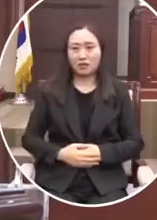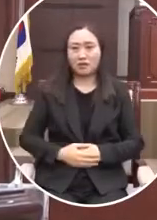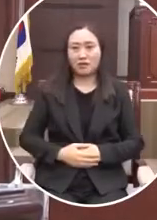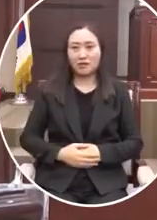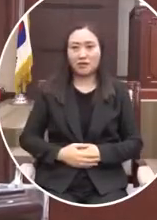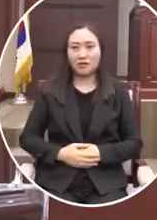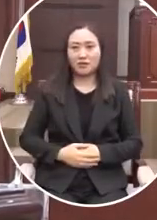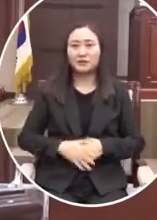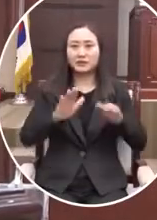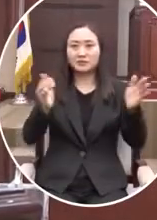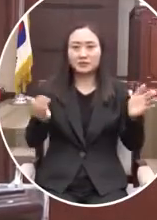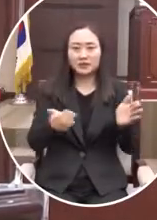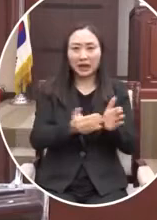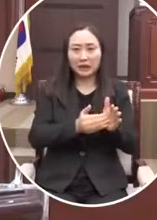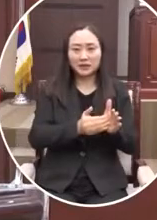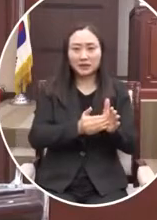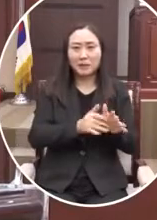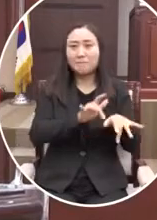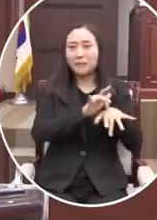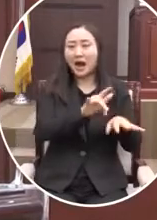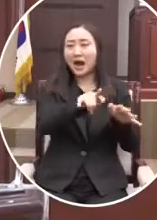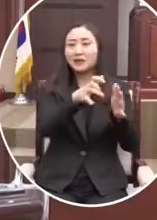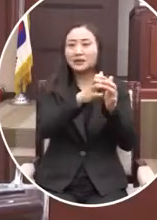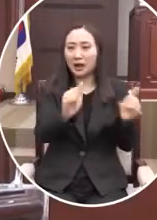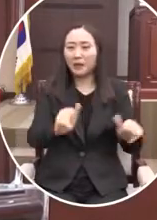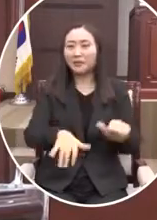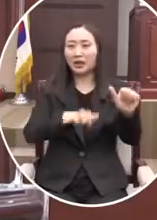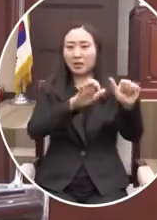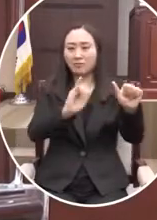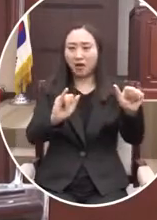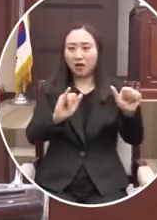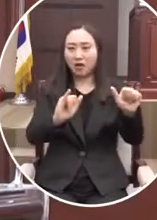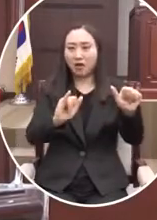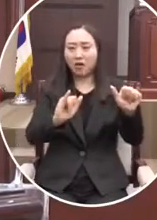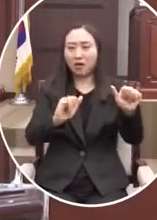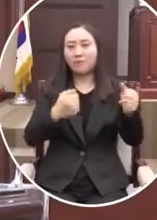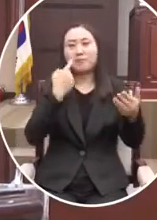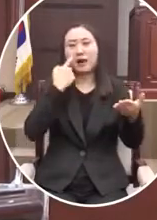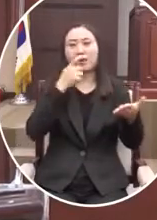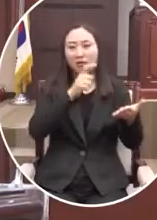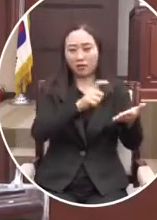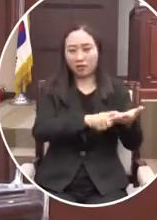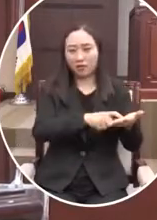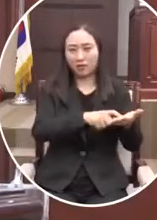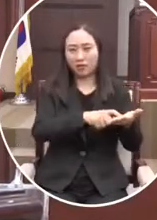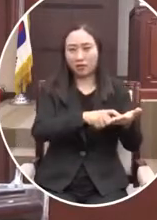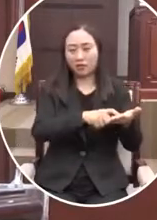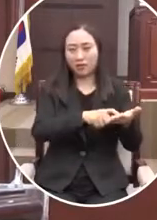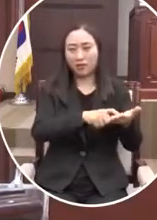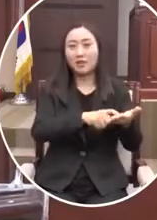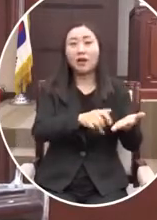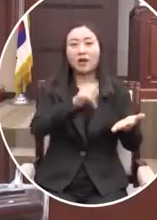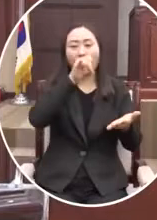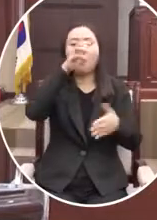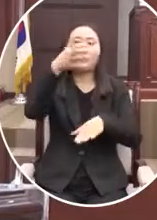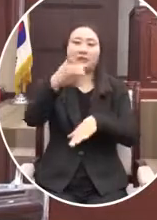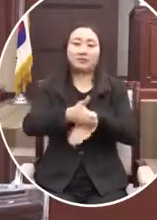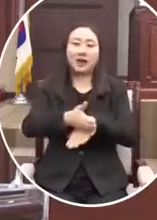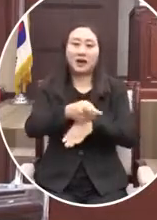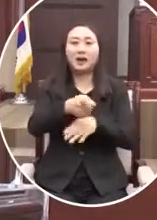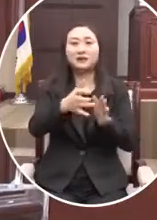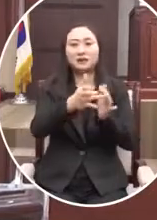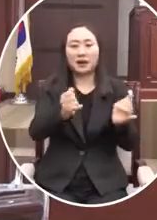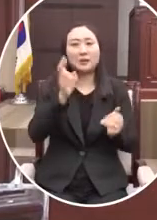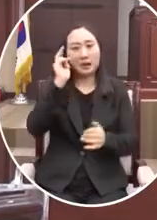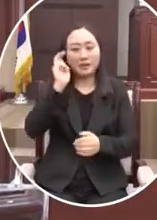날이었습니다. 지금까지 실종자 6분 가운데 5분의 시신이 수습되었고 마지막 한 분인